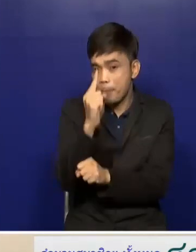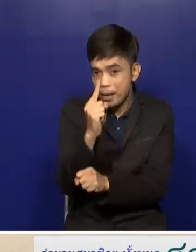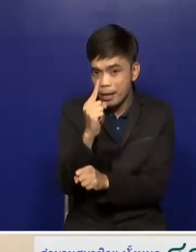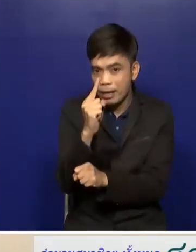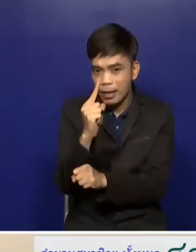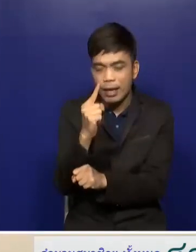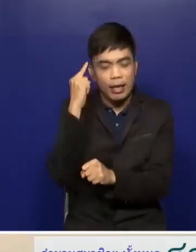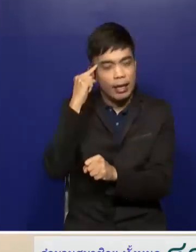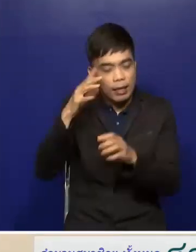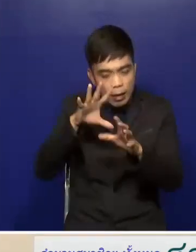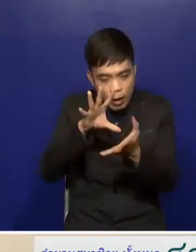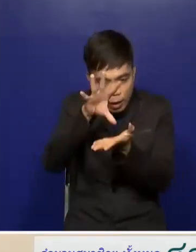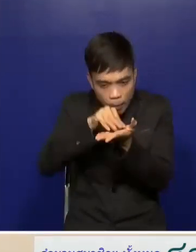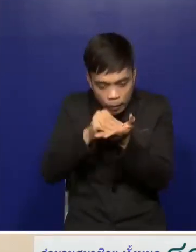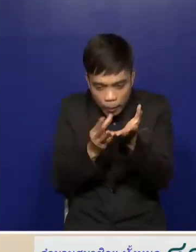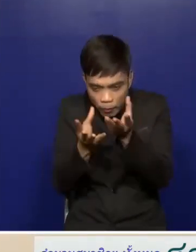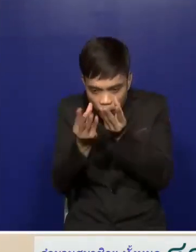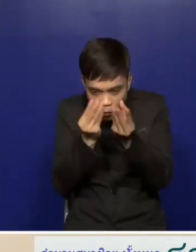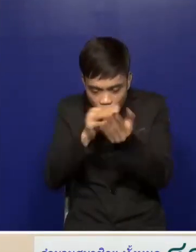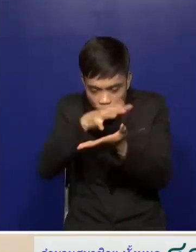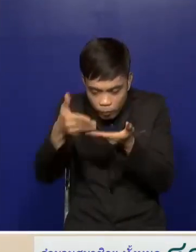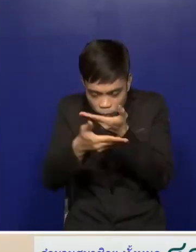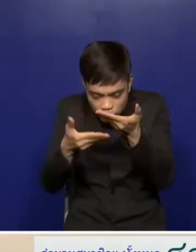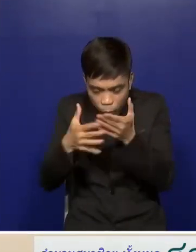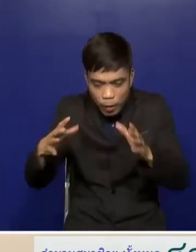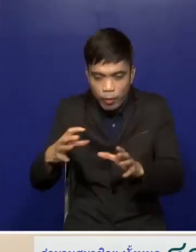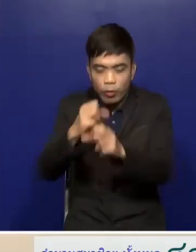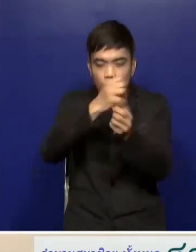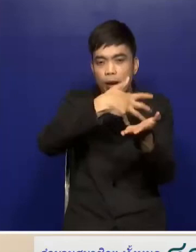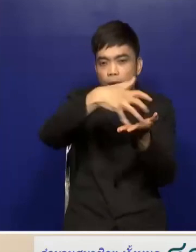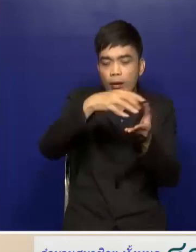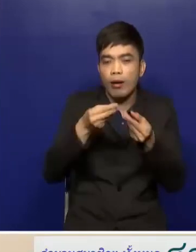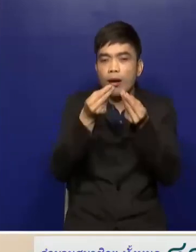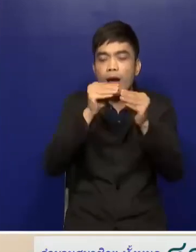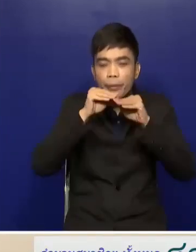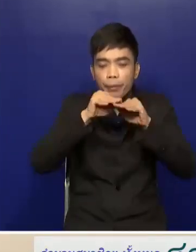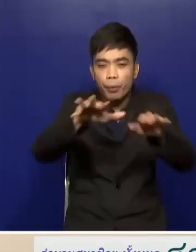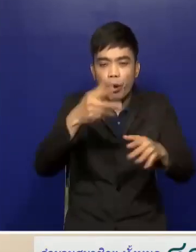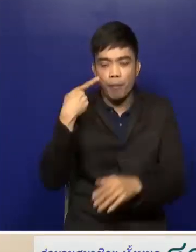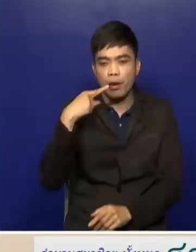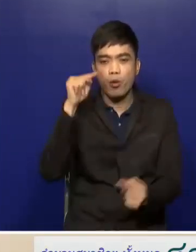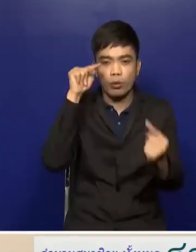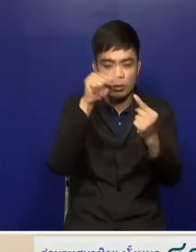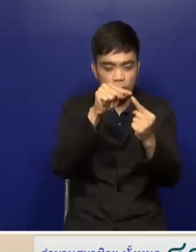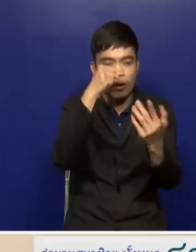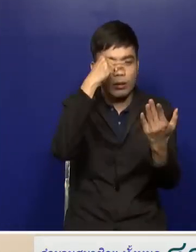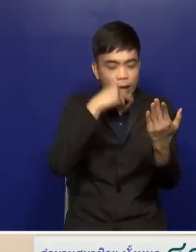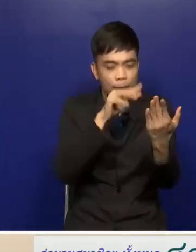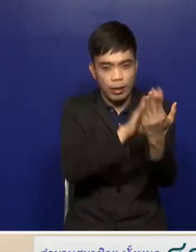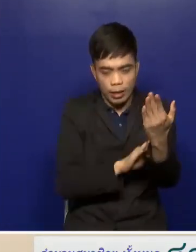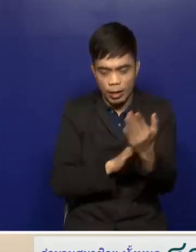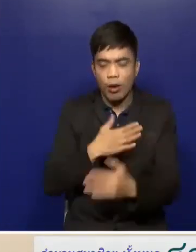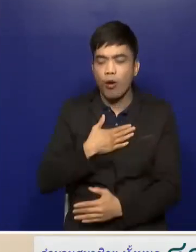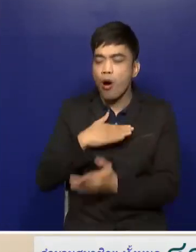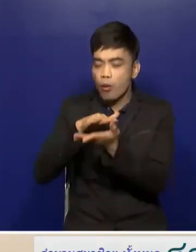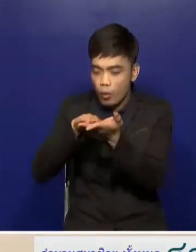วาผลการศึกษาของพวกเราและส่งที่เราอภิพราย วันนี้จะออกไปสหางนอก และเป็ประโช์ตประเทศชาิกราบขออภัยทดีชัน